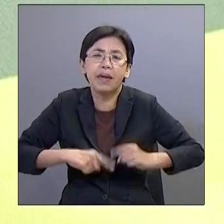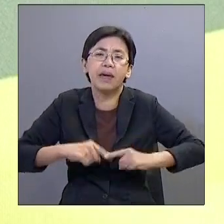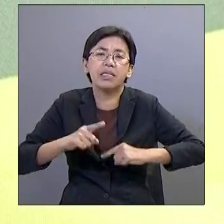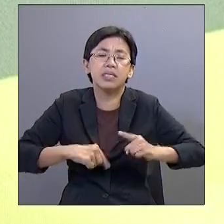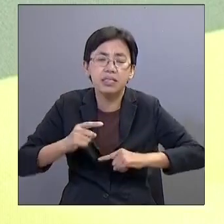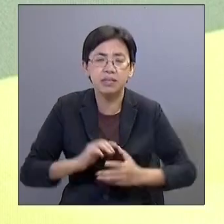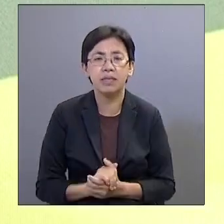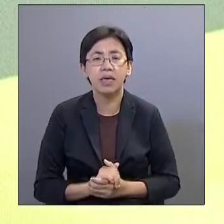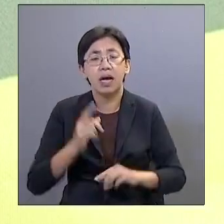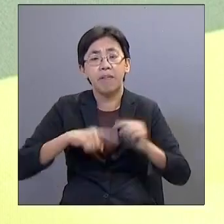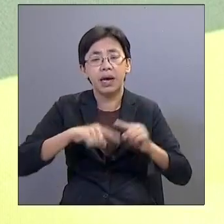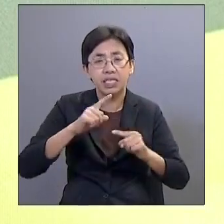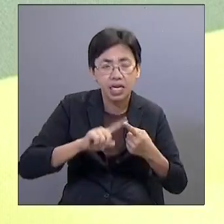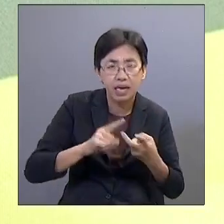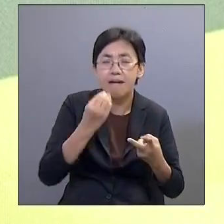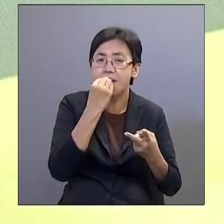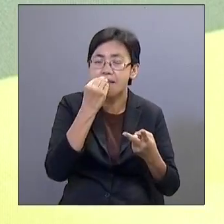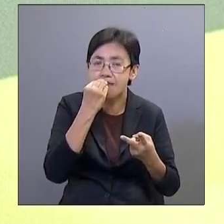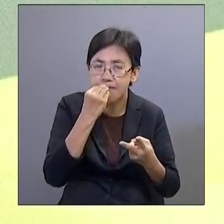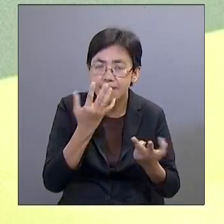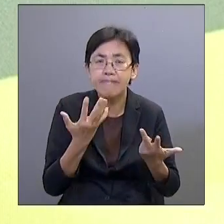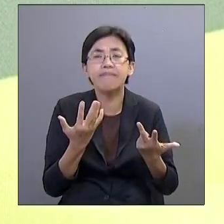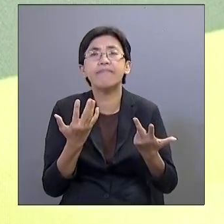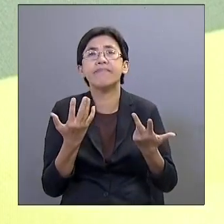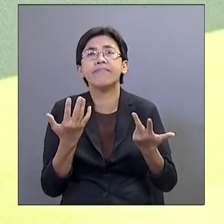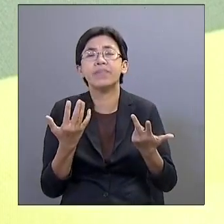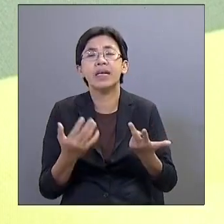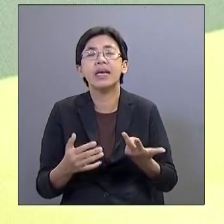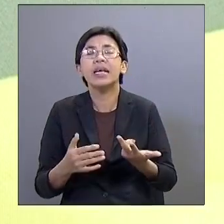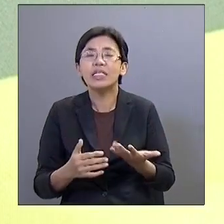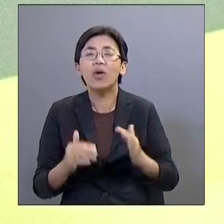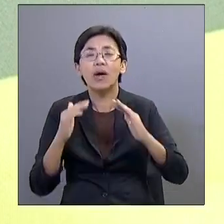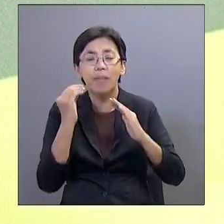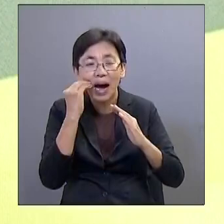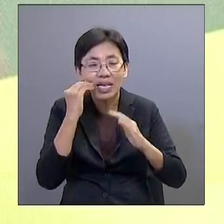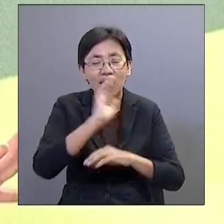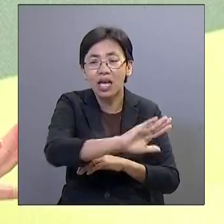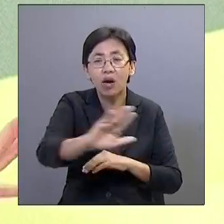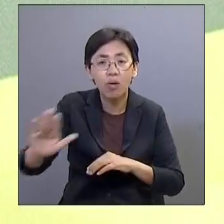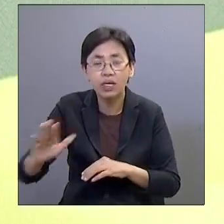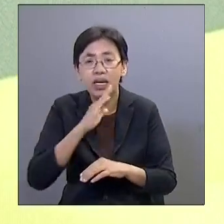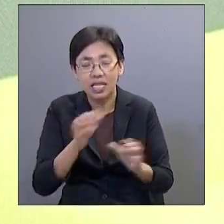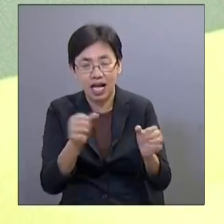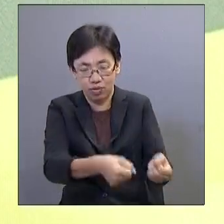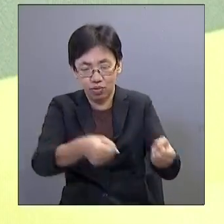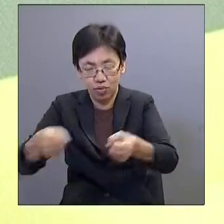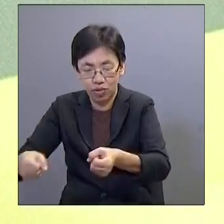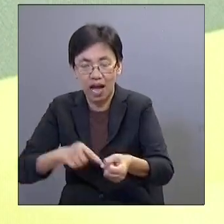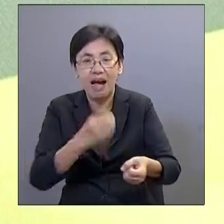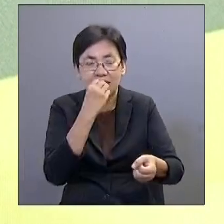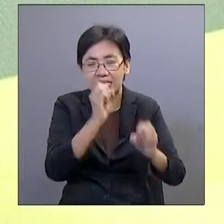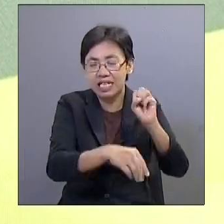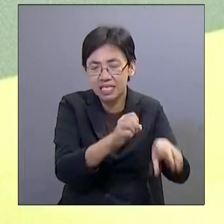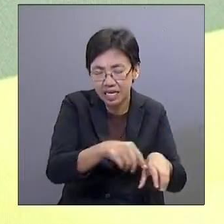ติกนะคะตั้งแต่เศษอาหารเลยทำจากครัวเรือนเนี่ยแหละค่ะวิธีการแยกขยะสมมุติว่ามีขยะ2ถุงขยะเศษอาหารอันนึงข